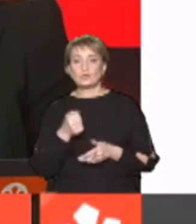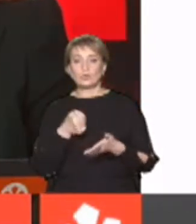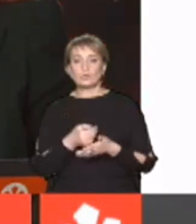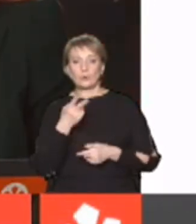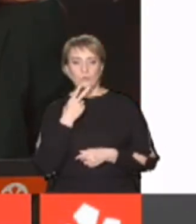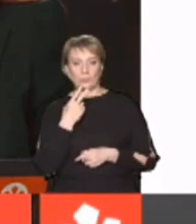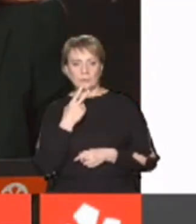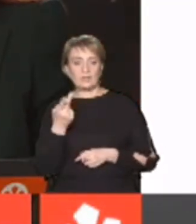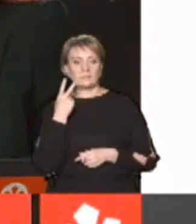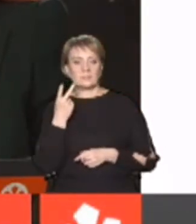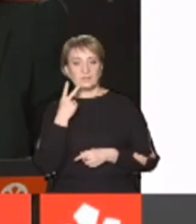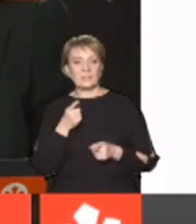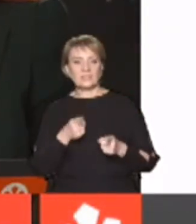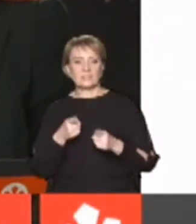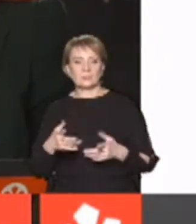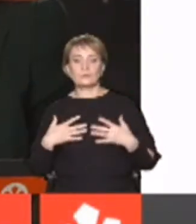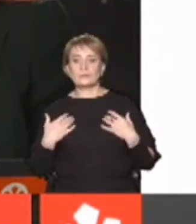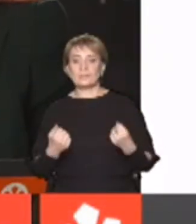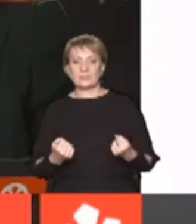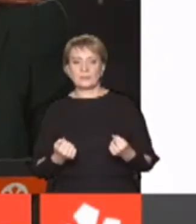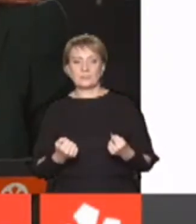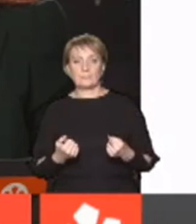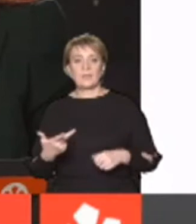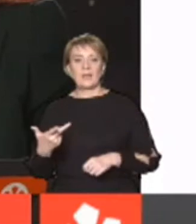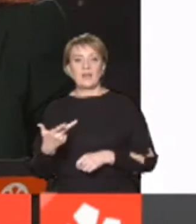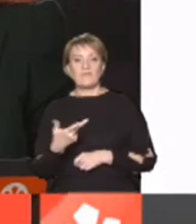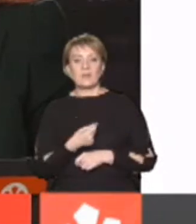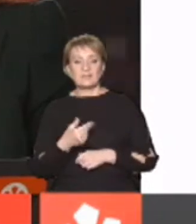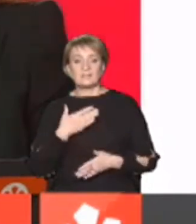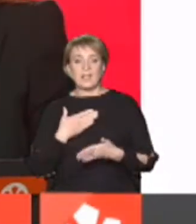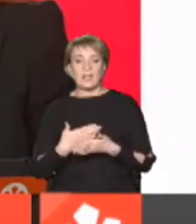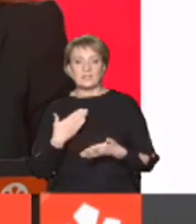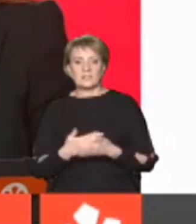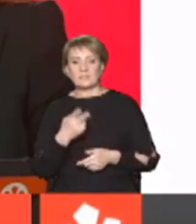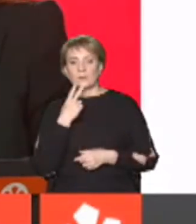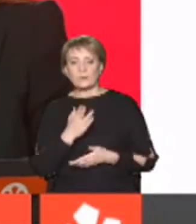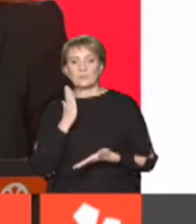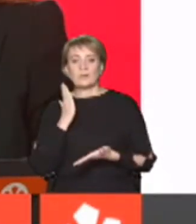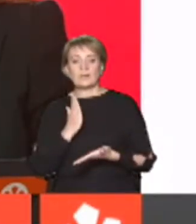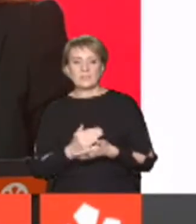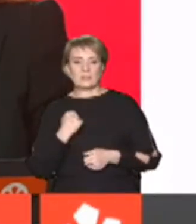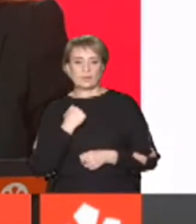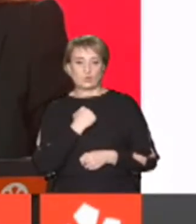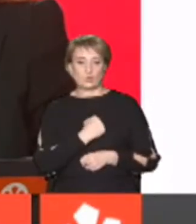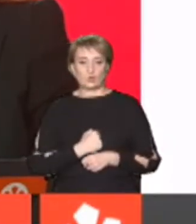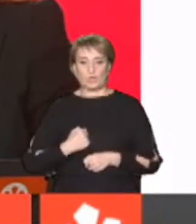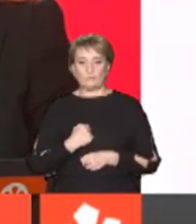Воно завжди загрожує здоров'ю. Це пасивне і активне куріння, це є абсолютне зло.